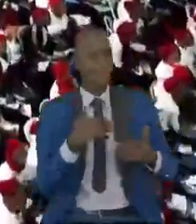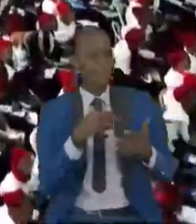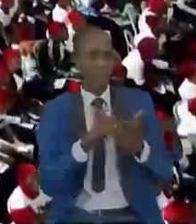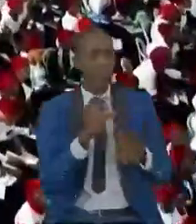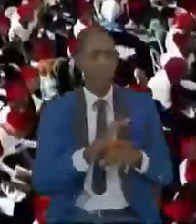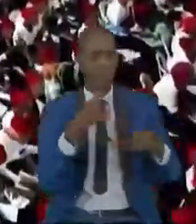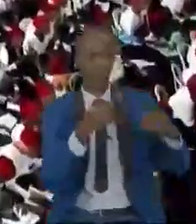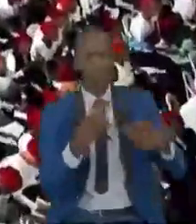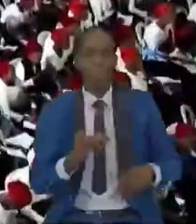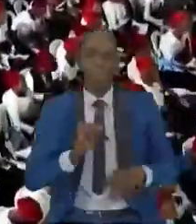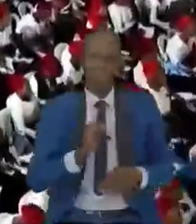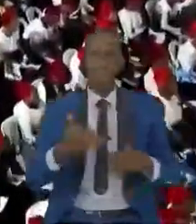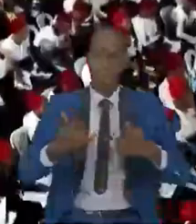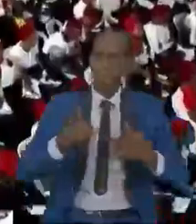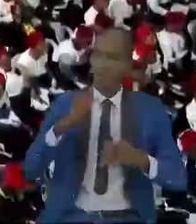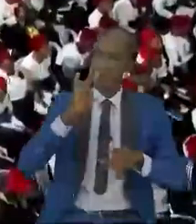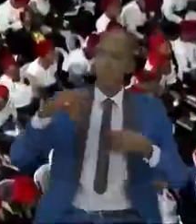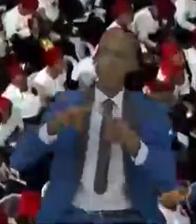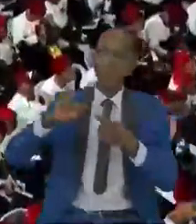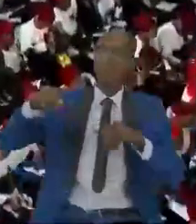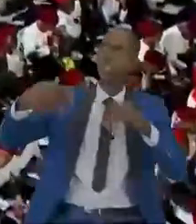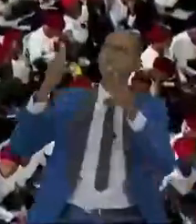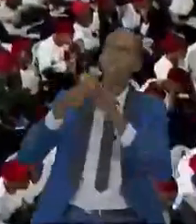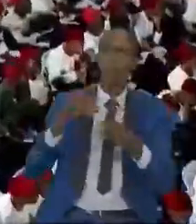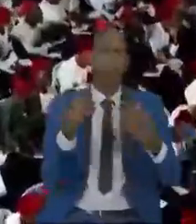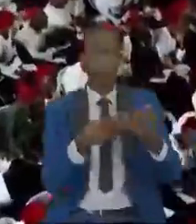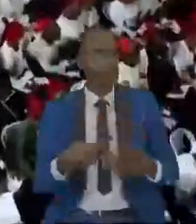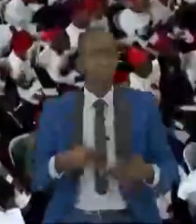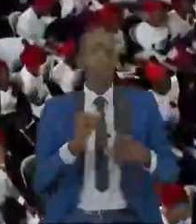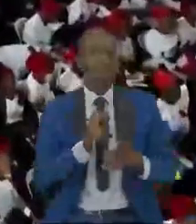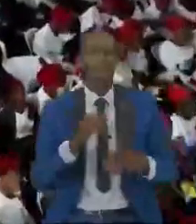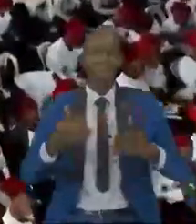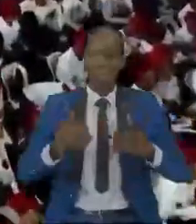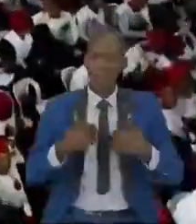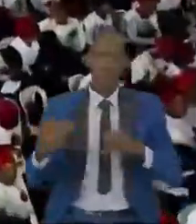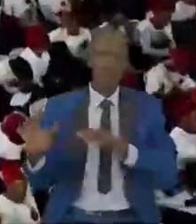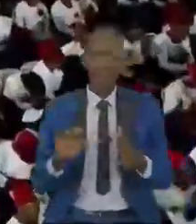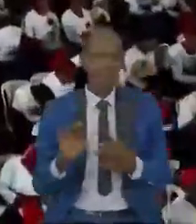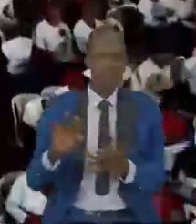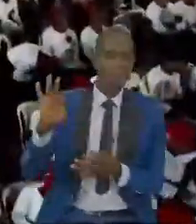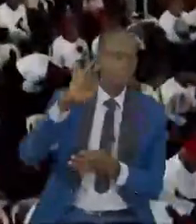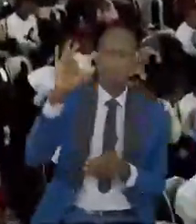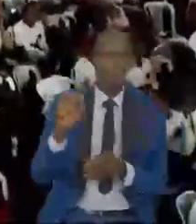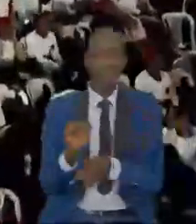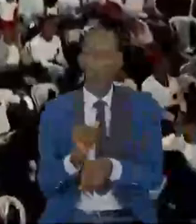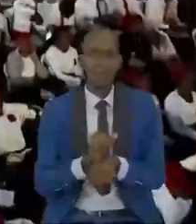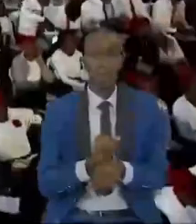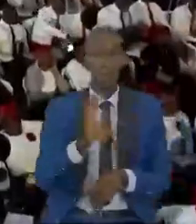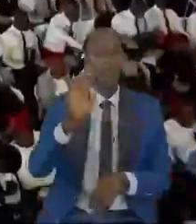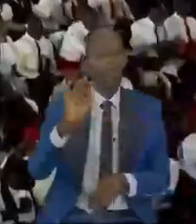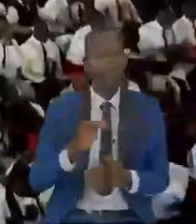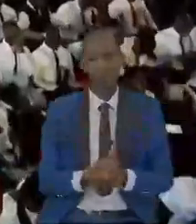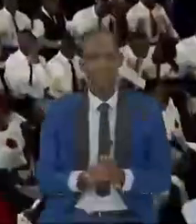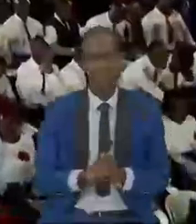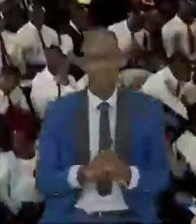mon église, l'argument que j'ai été un pèlerin à Jérusalem, que moi aussi, j'étais là, j'ai puisé de l'eau de